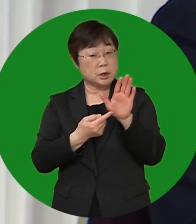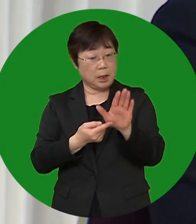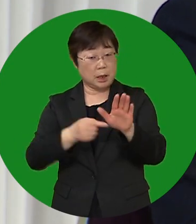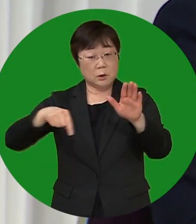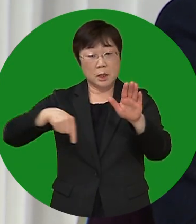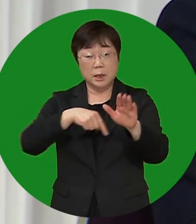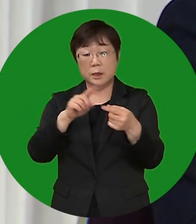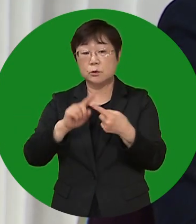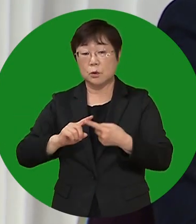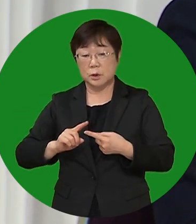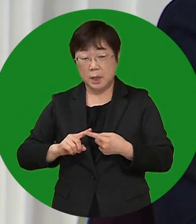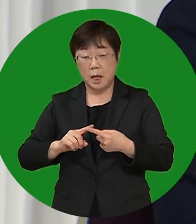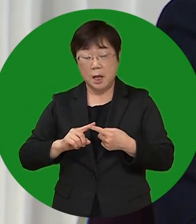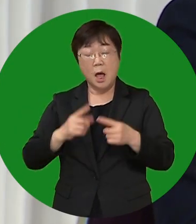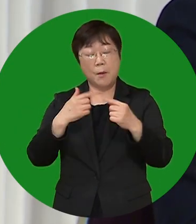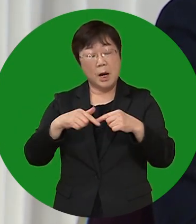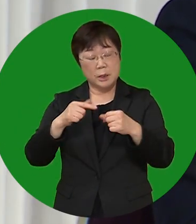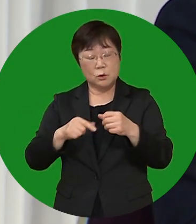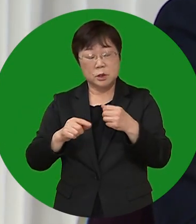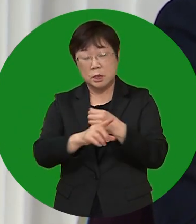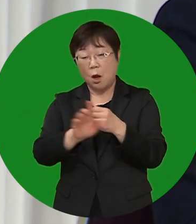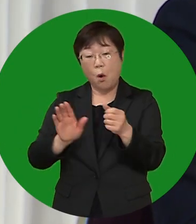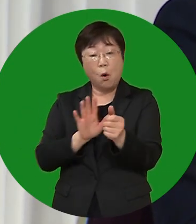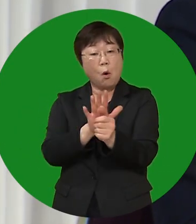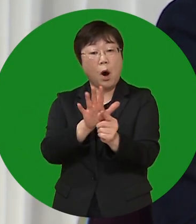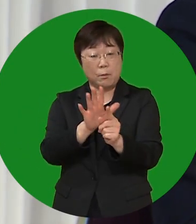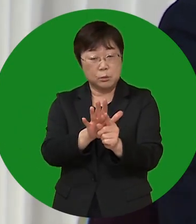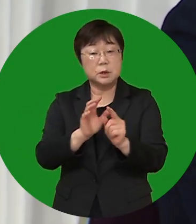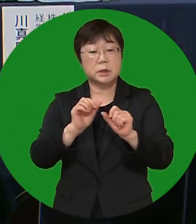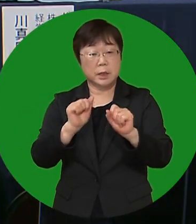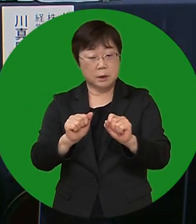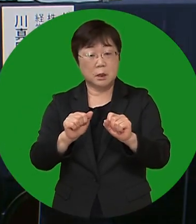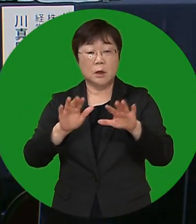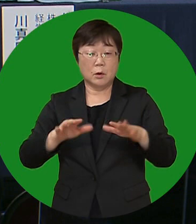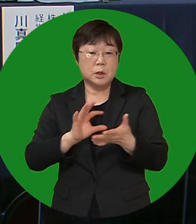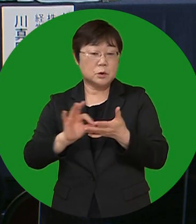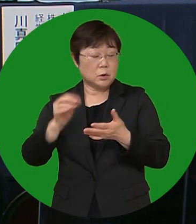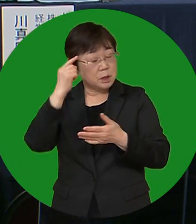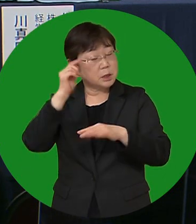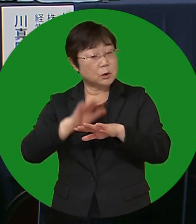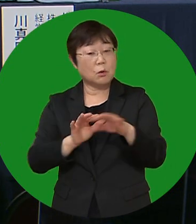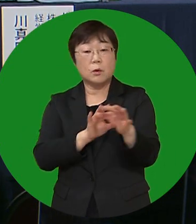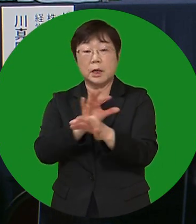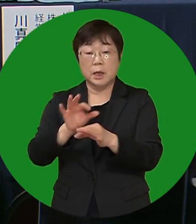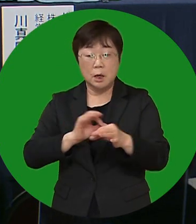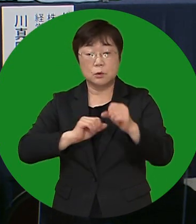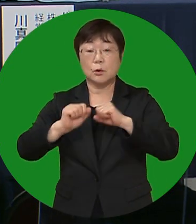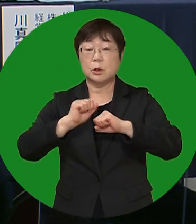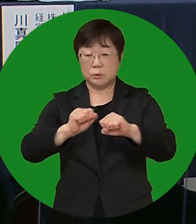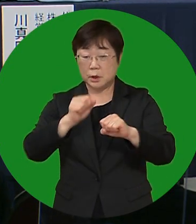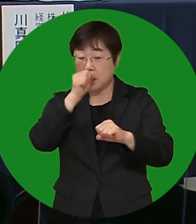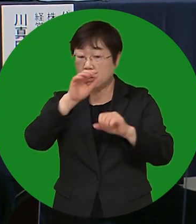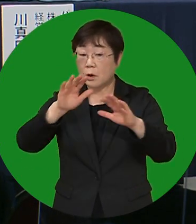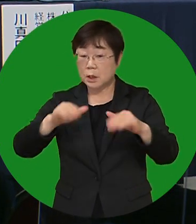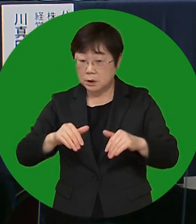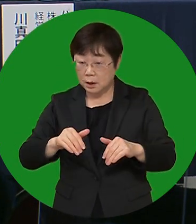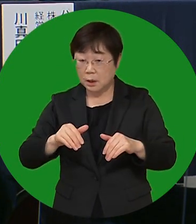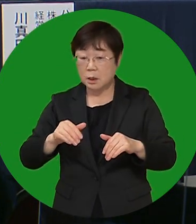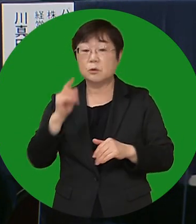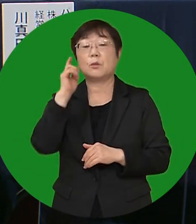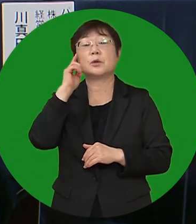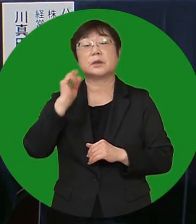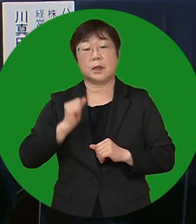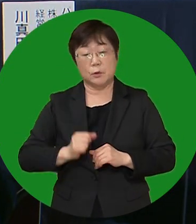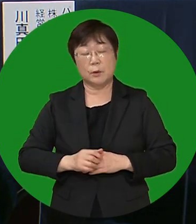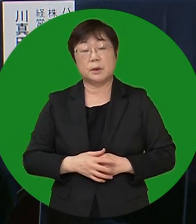中身に沿ってですね毎年フォローアップをしていくということで今回この消費者軽視光景を取り組んでよかったところじゃないかな